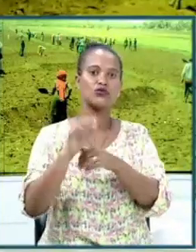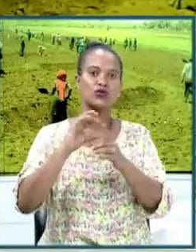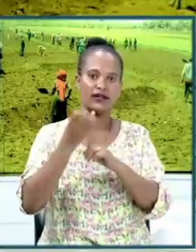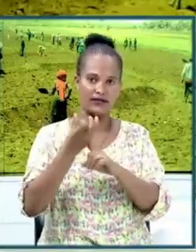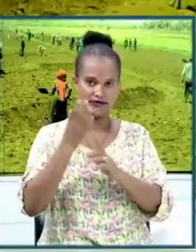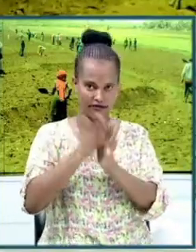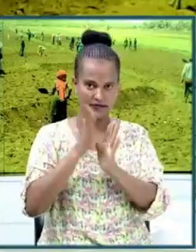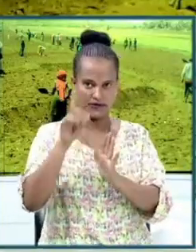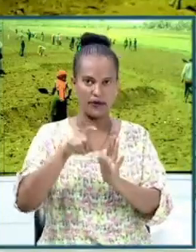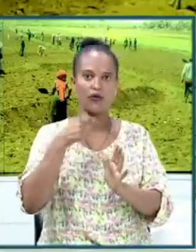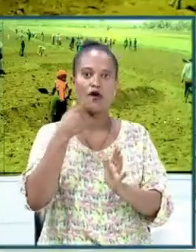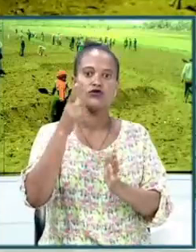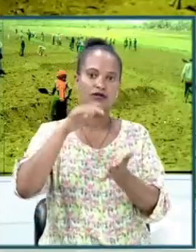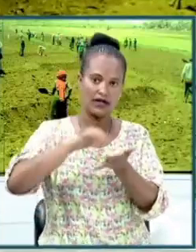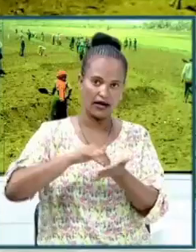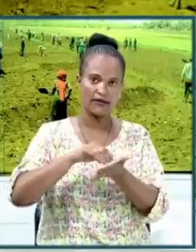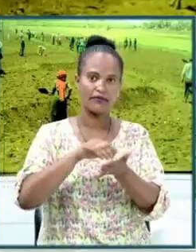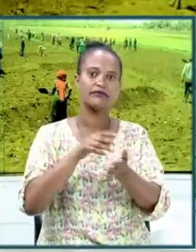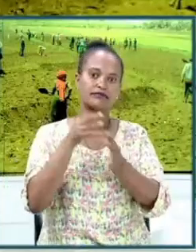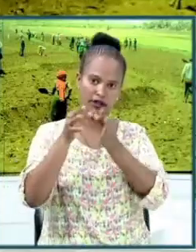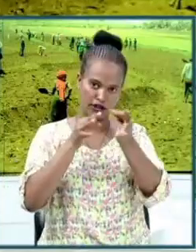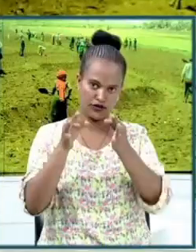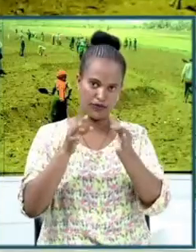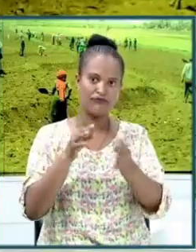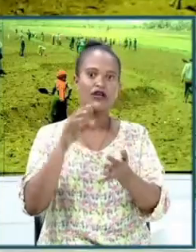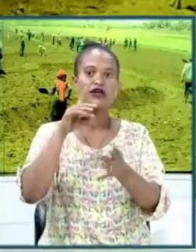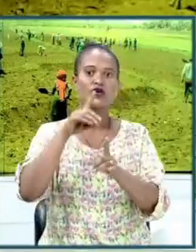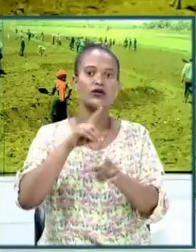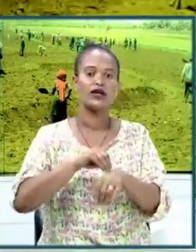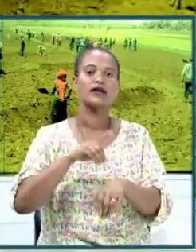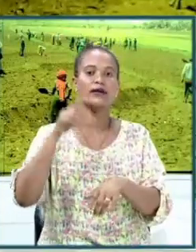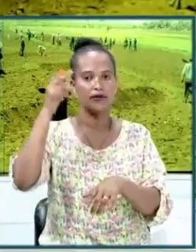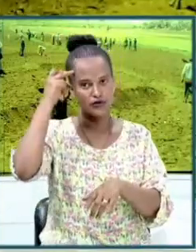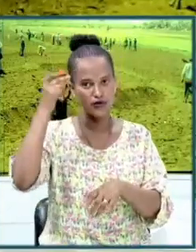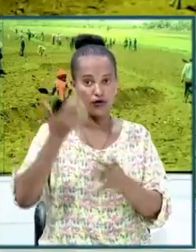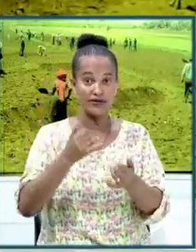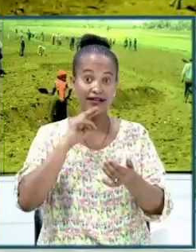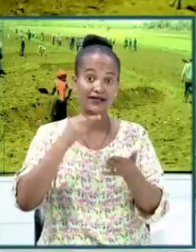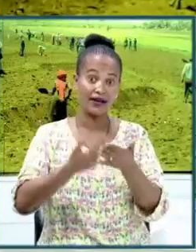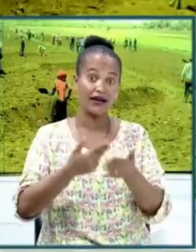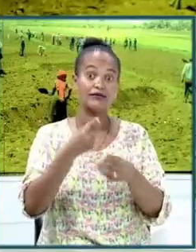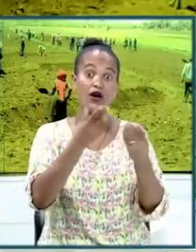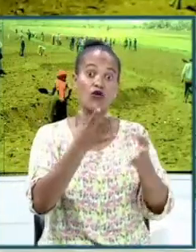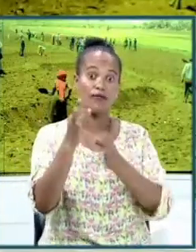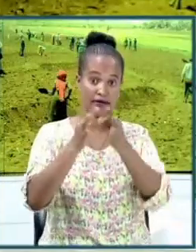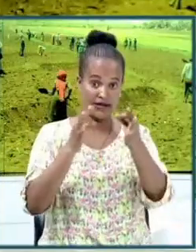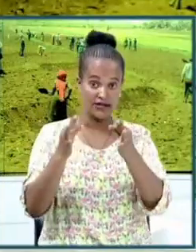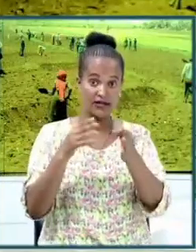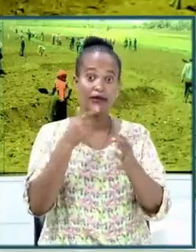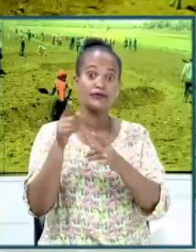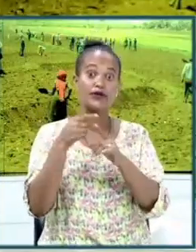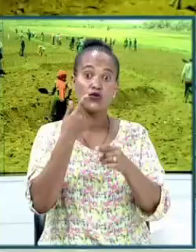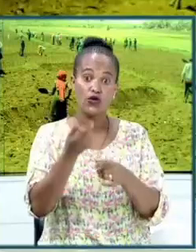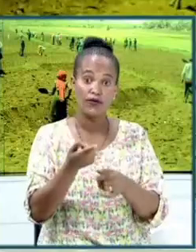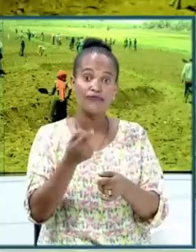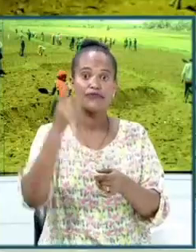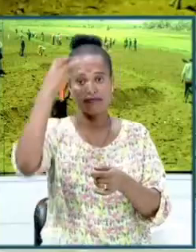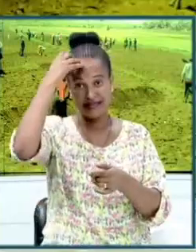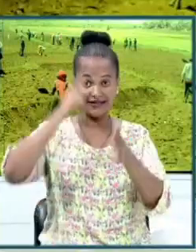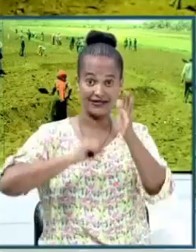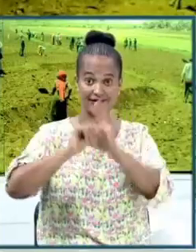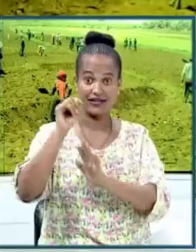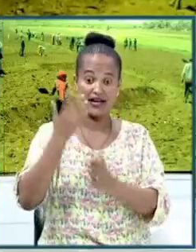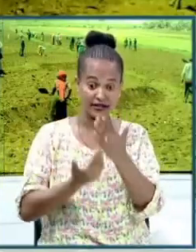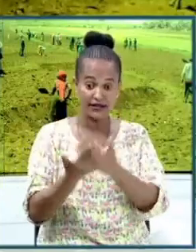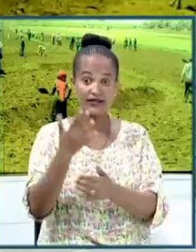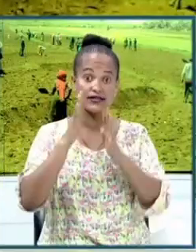ክፍፀም ዝግባእ ምዃኑ ዳግም ኣስሚሮም ኣሎም። ዶክተር ደብረጽዮን ሎሚ ንጋዜጠኛታት ኣብ ዝሃብዎ መብርሂ ከም ዝበልዎ መንግስቲ ትግራይ